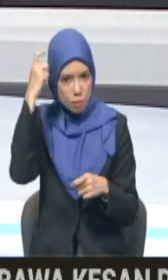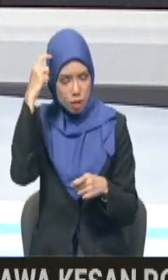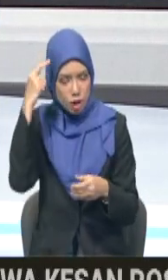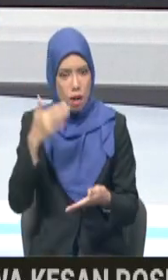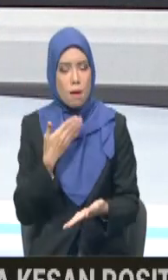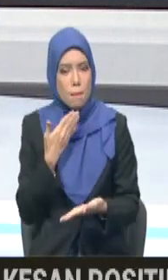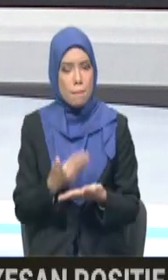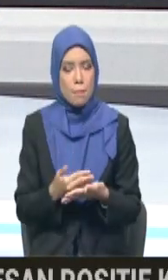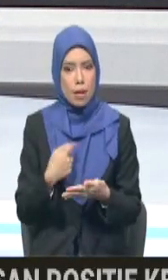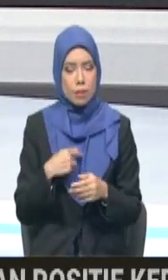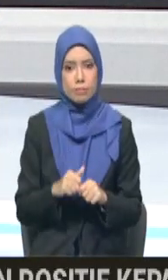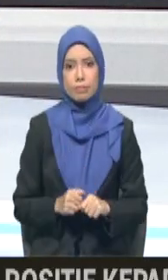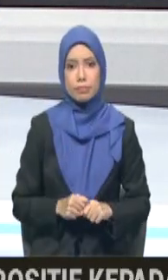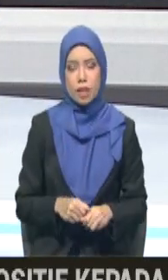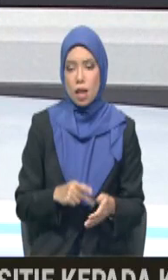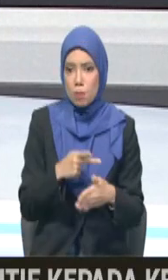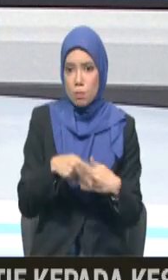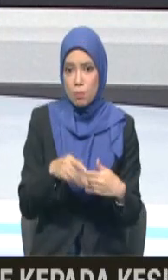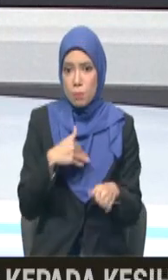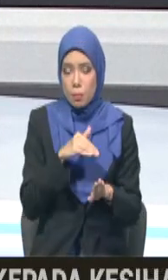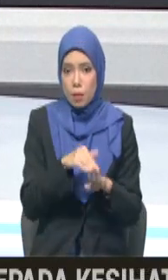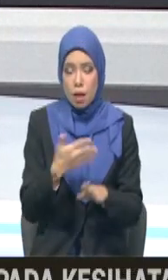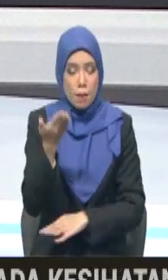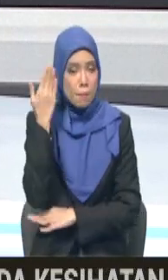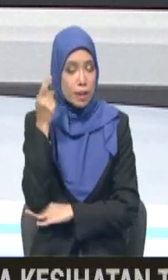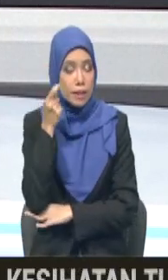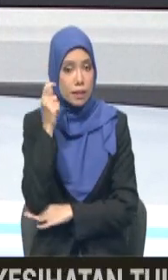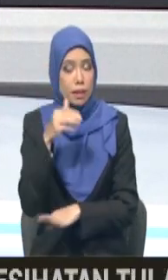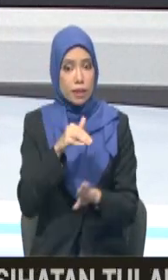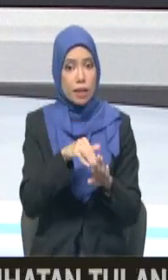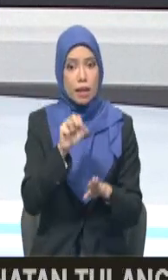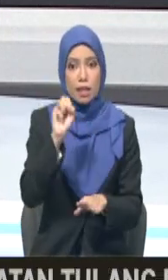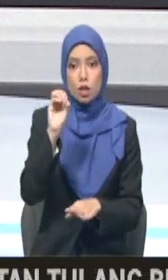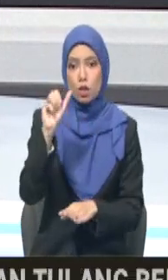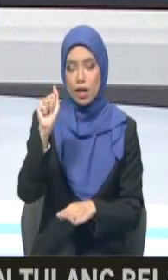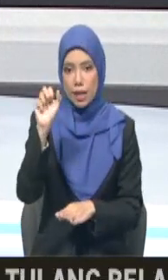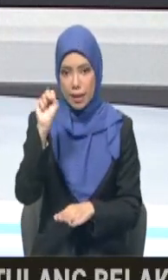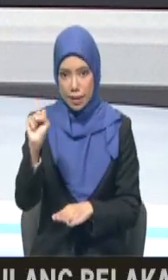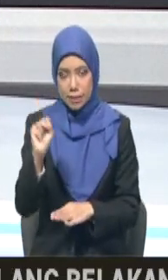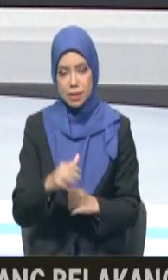program tersebut berlangsung pagi tadi di Taman Haji ser muda Omar Ali